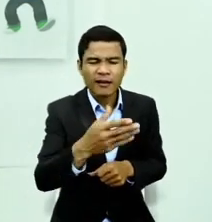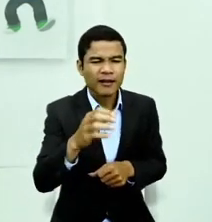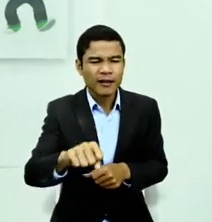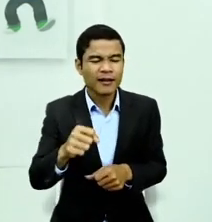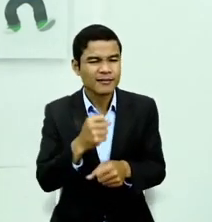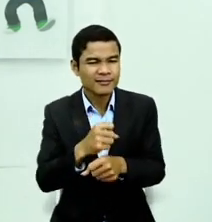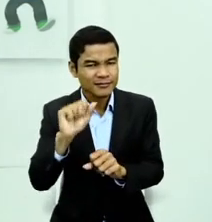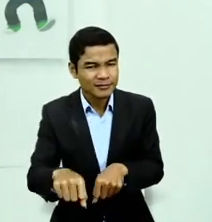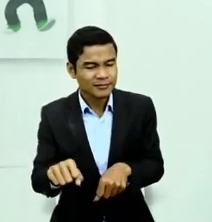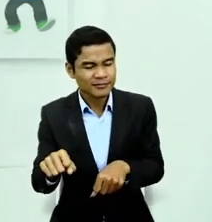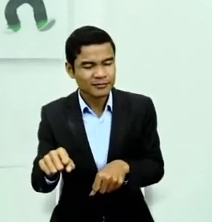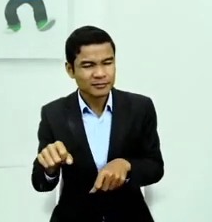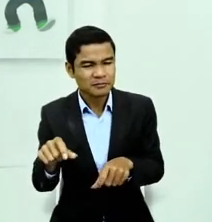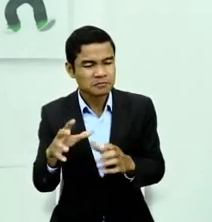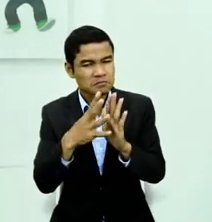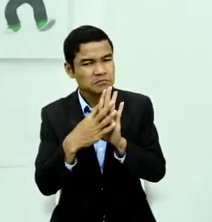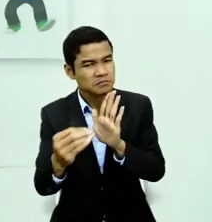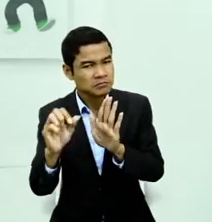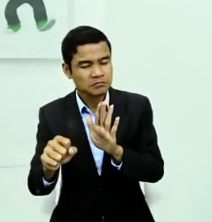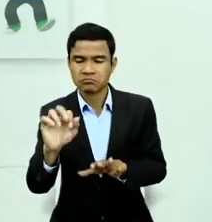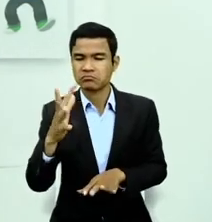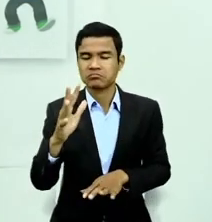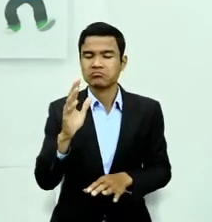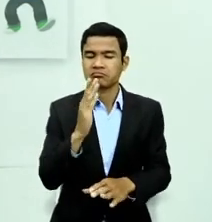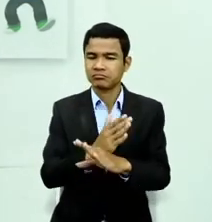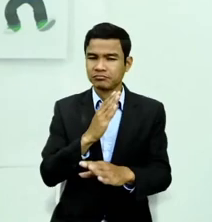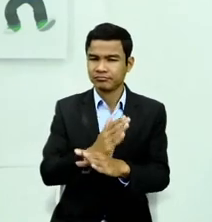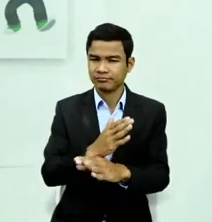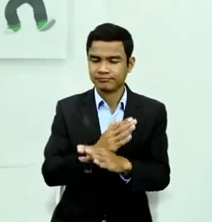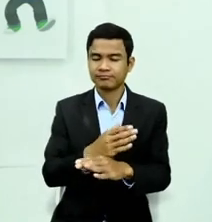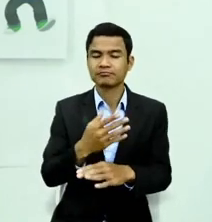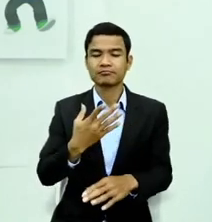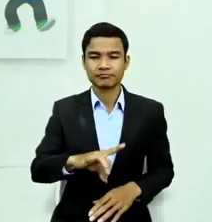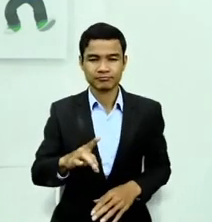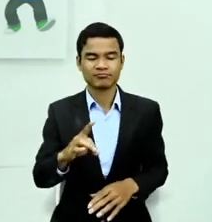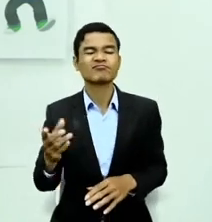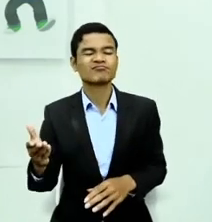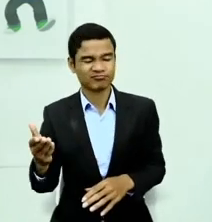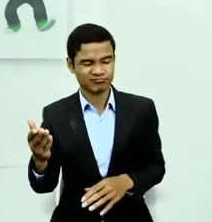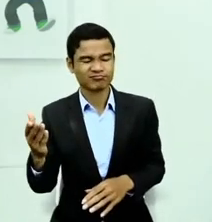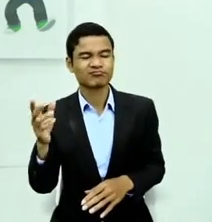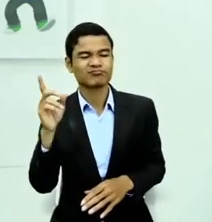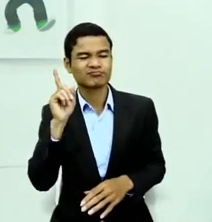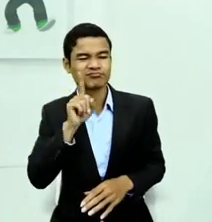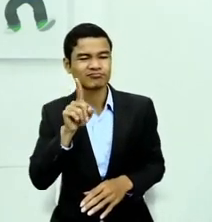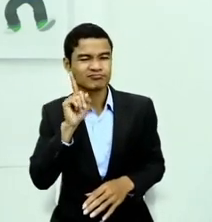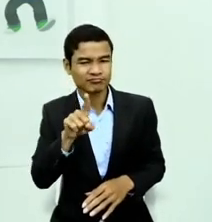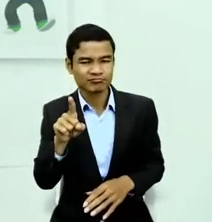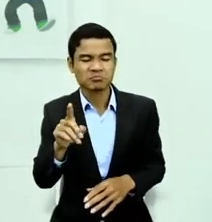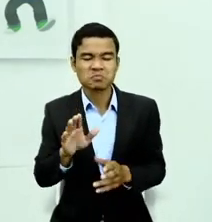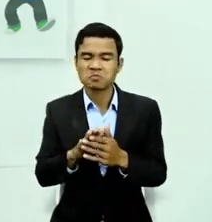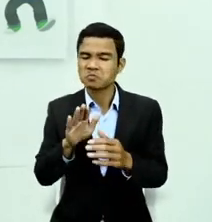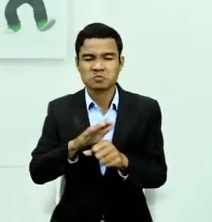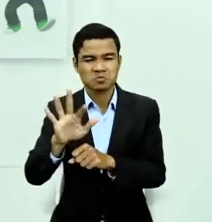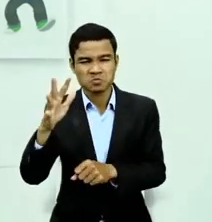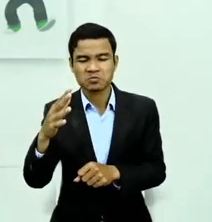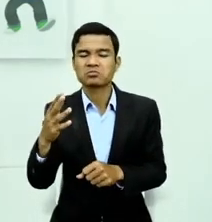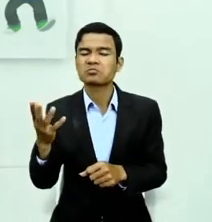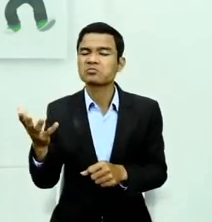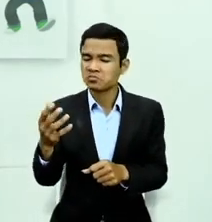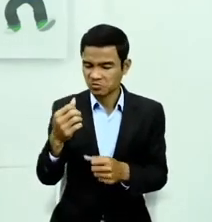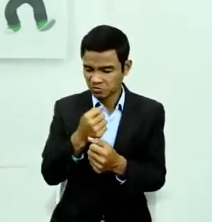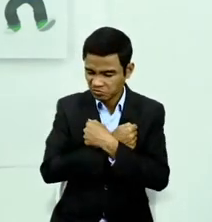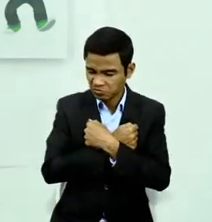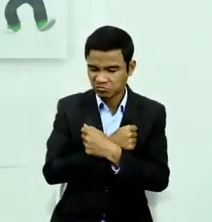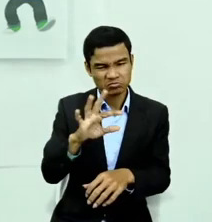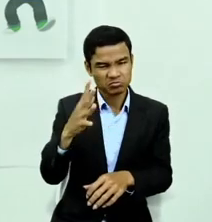con cha mình cua thua tế tùng vừa bài này mình miên cha ok kế châu chất được có ok sẵn lãnh con